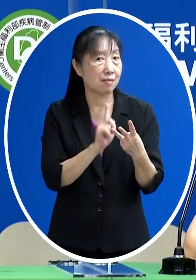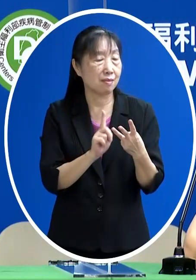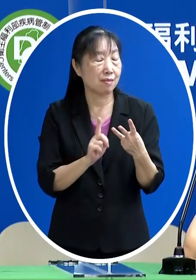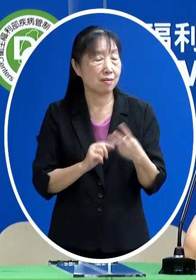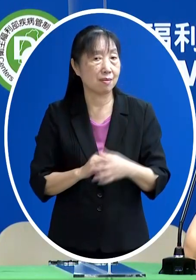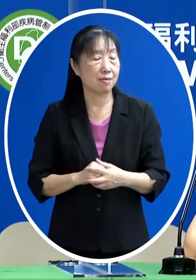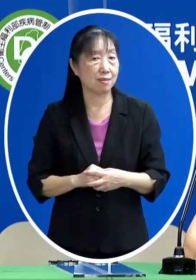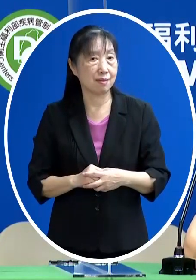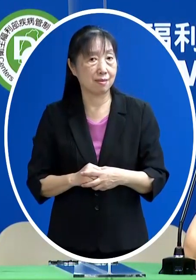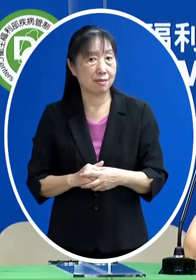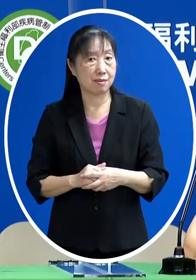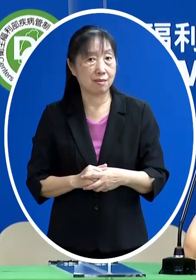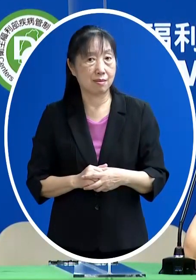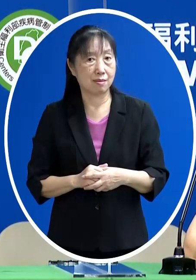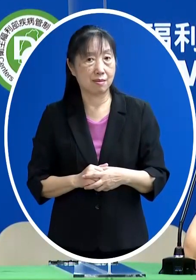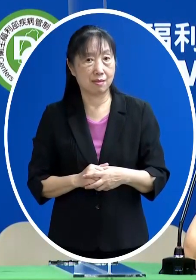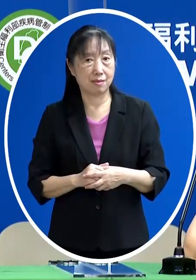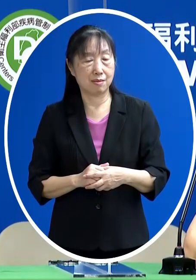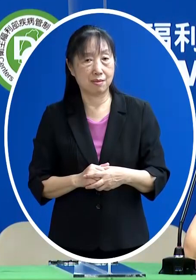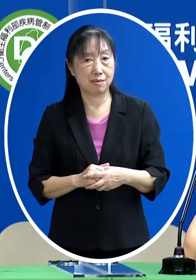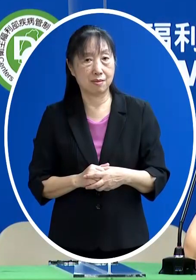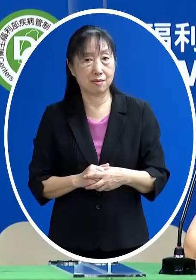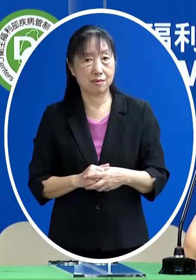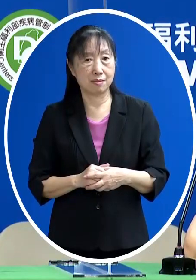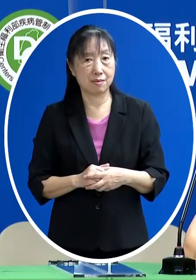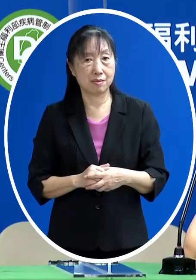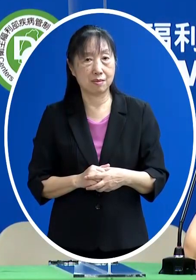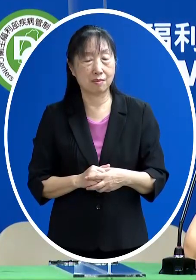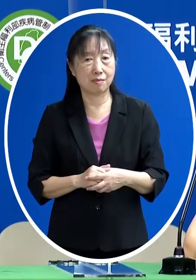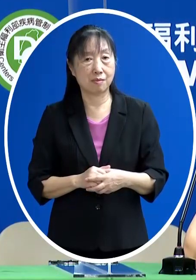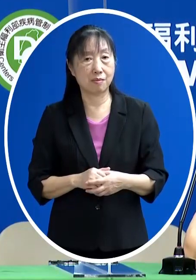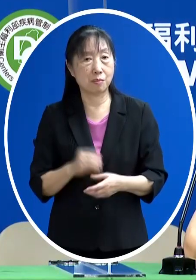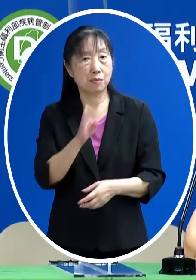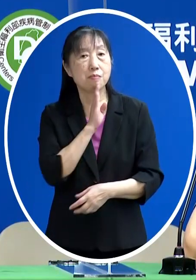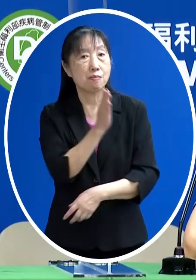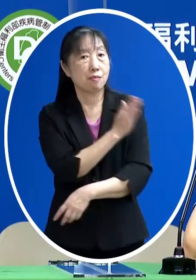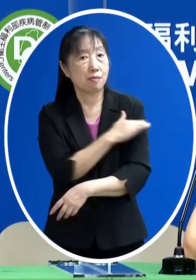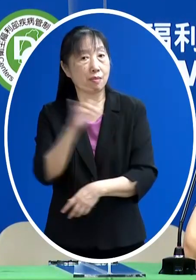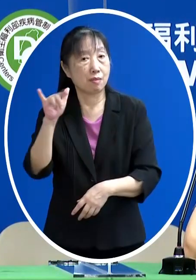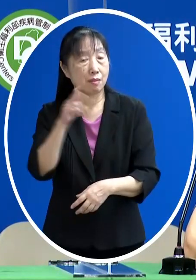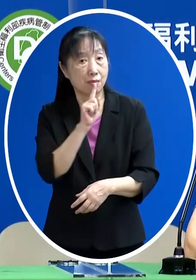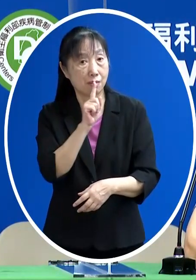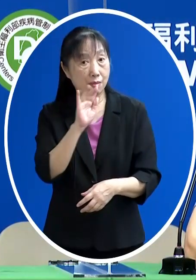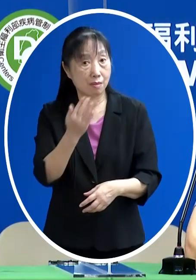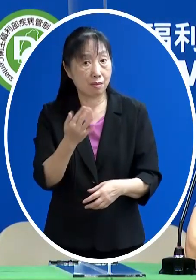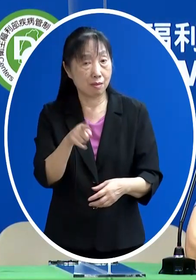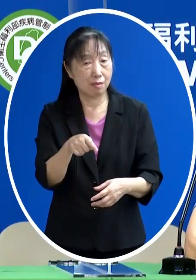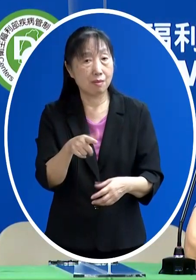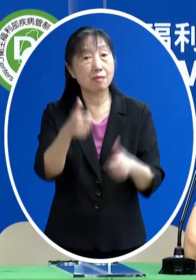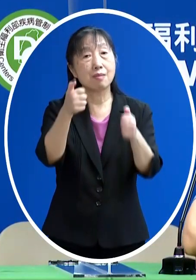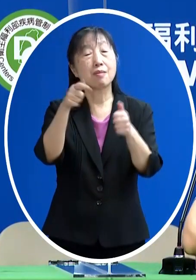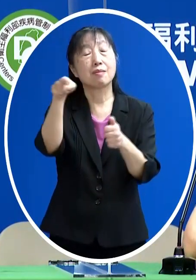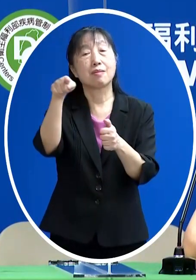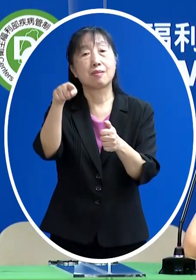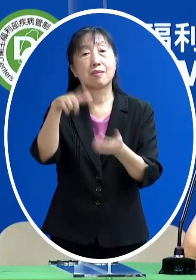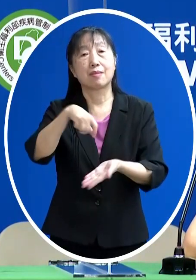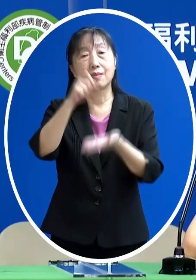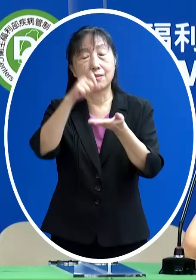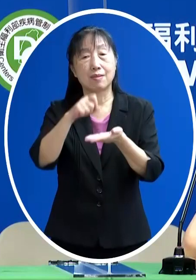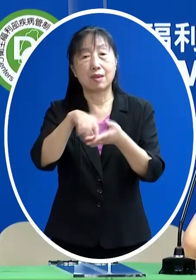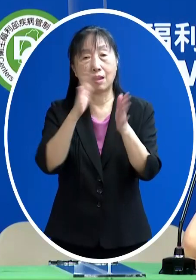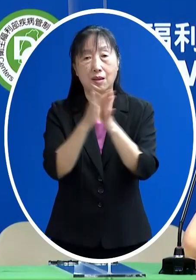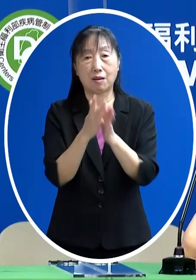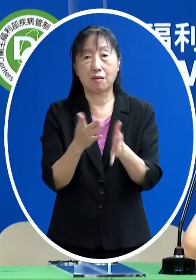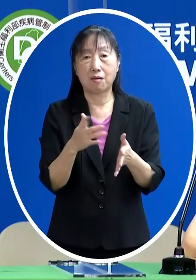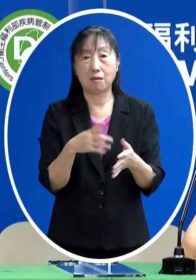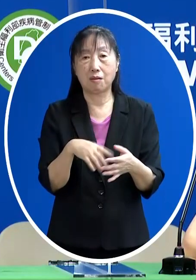哦对，那这个当然，是指陈教授的那个嘛哈，就是说我们。很谢谢陈教授，他都有一直在